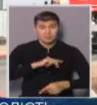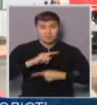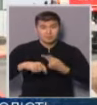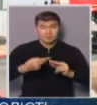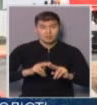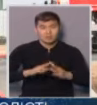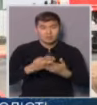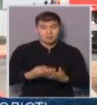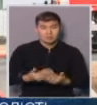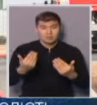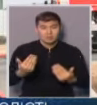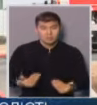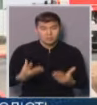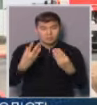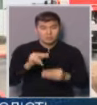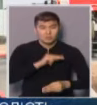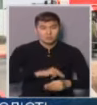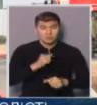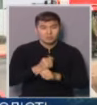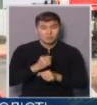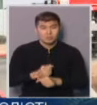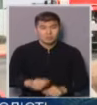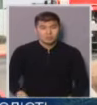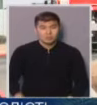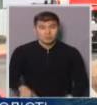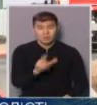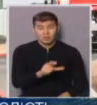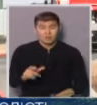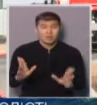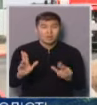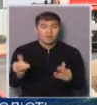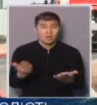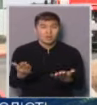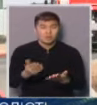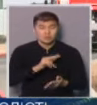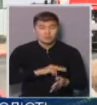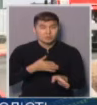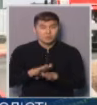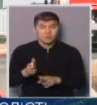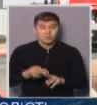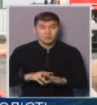өкілдеріне біздің күнделікті жұмыстарымызды, қызметкерлеріміз қандай жұмыстар мен